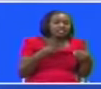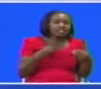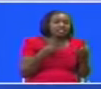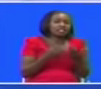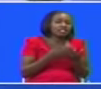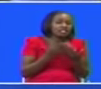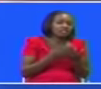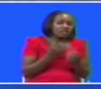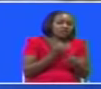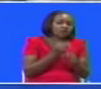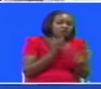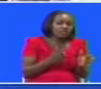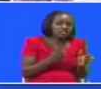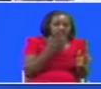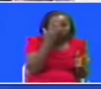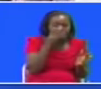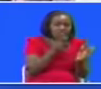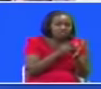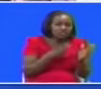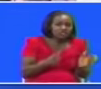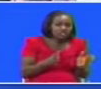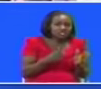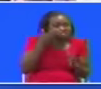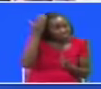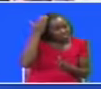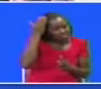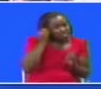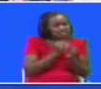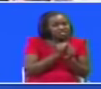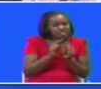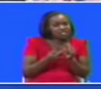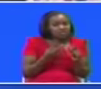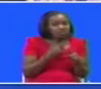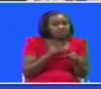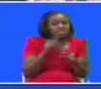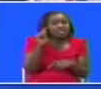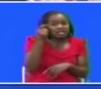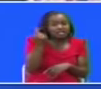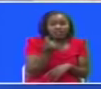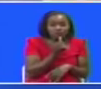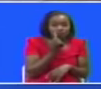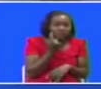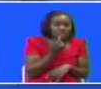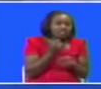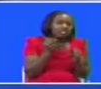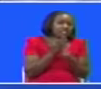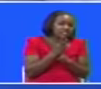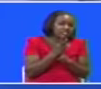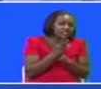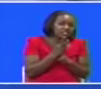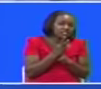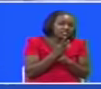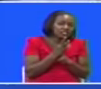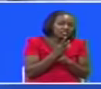na midwife kwa 10,000 watu. Lakini Kenya sasa kwa sasa iko na 13